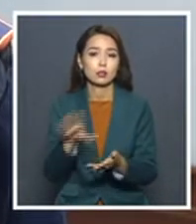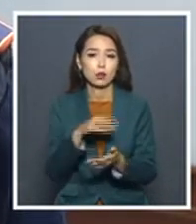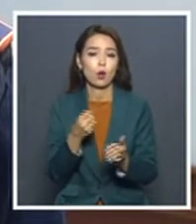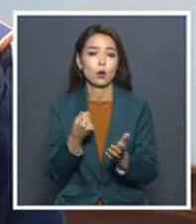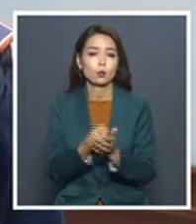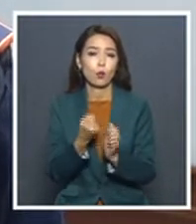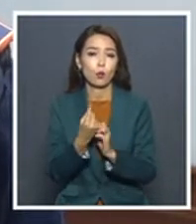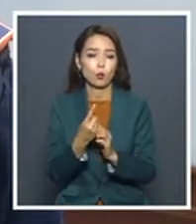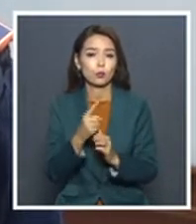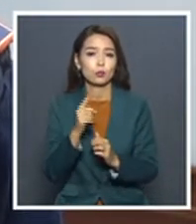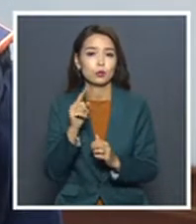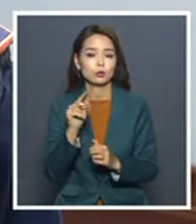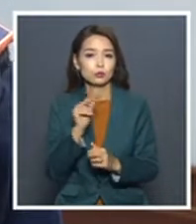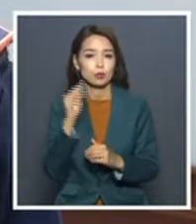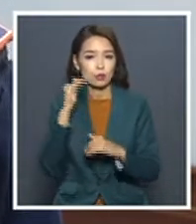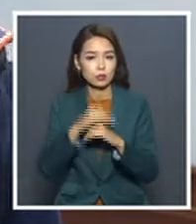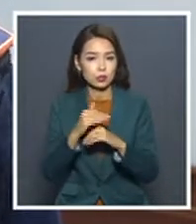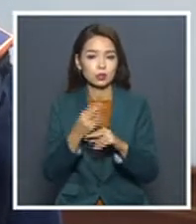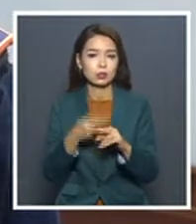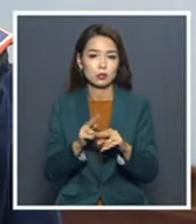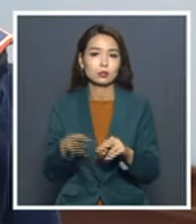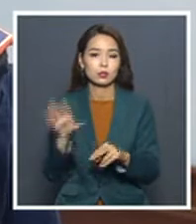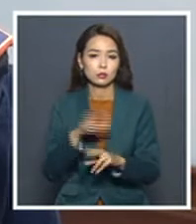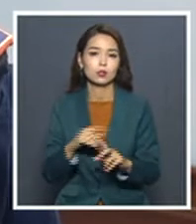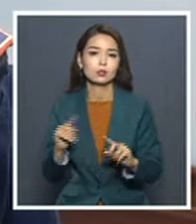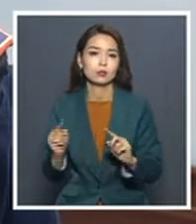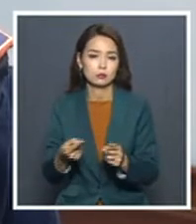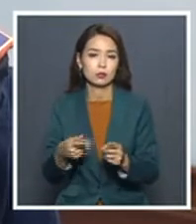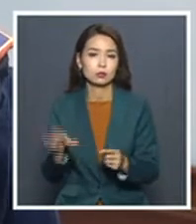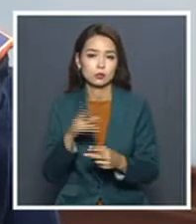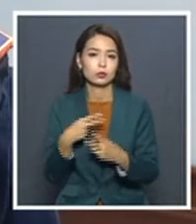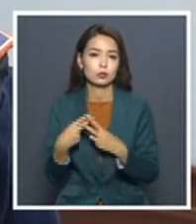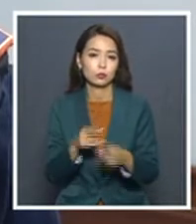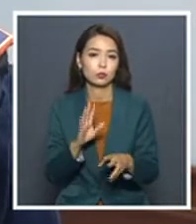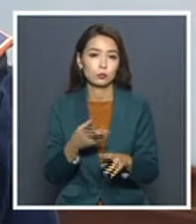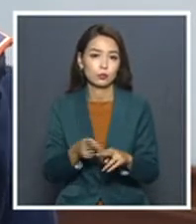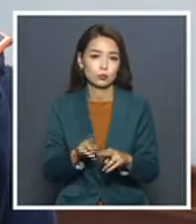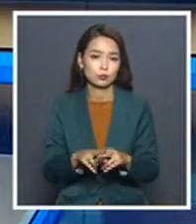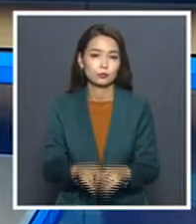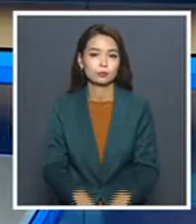кейін кем дегенде максимум 5 баладан ұстап келеміз біздер.